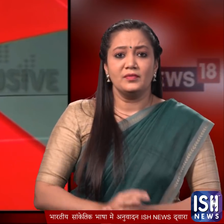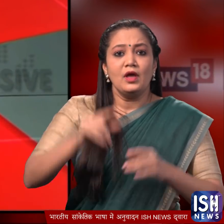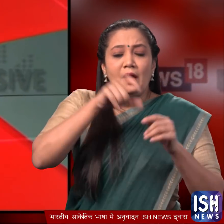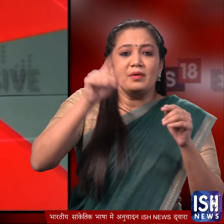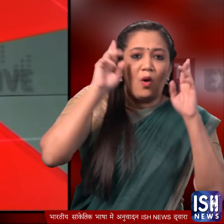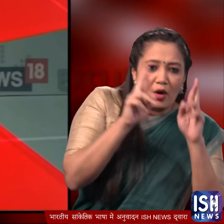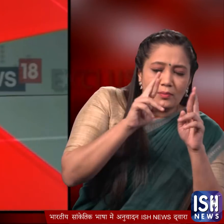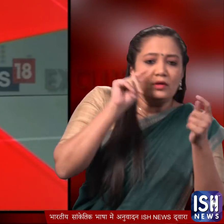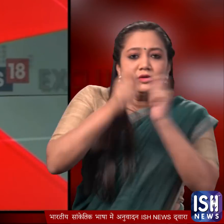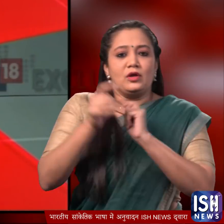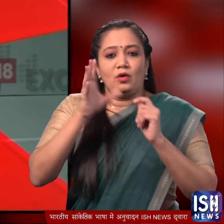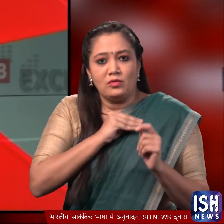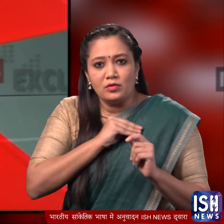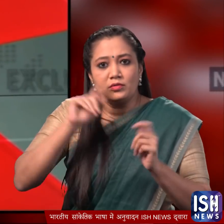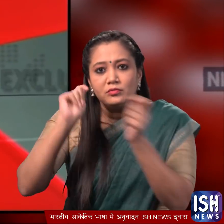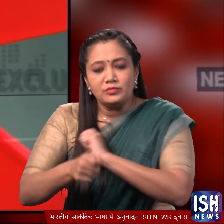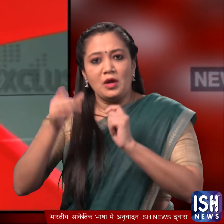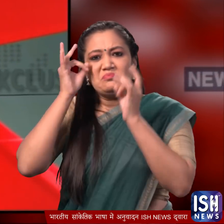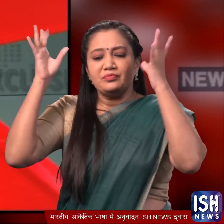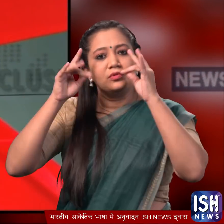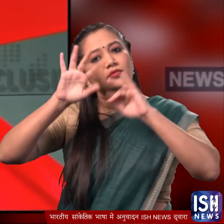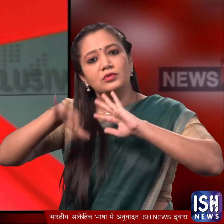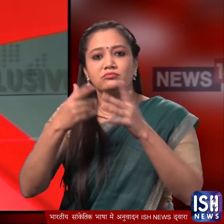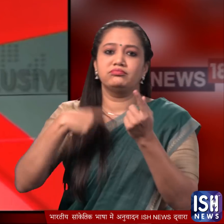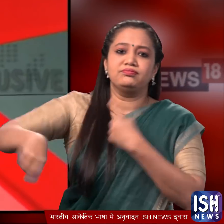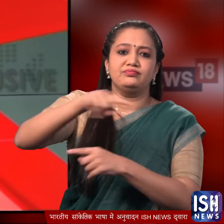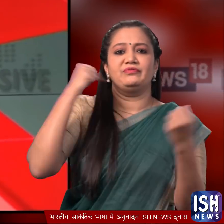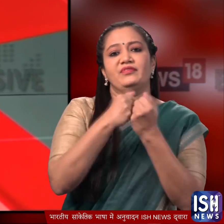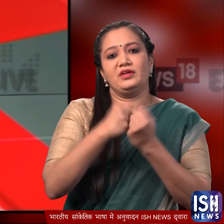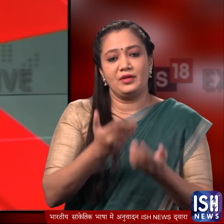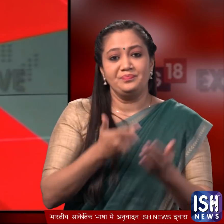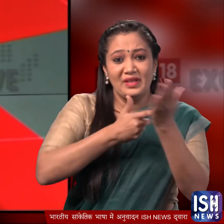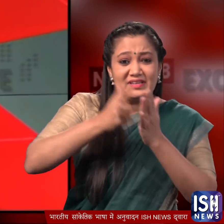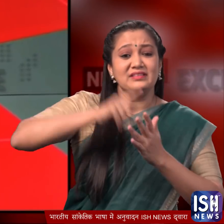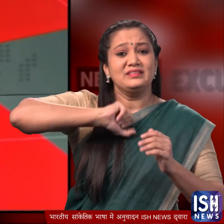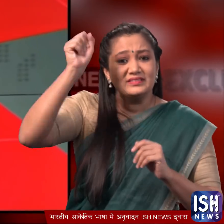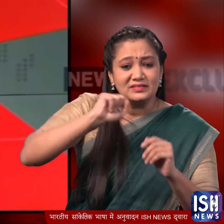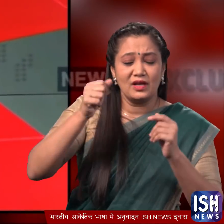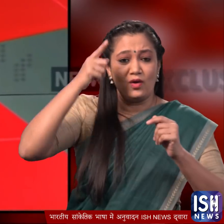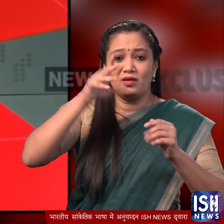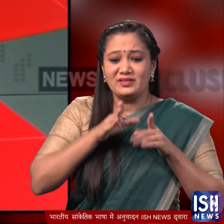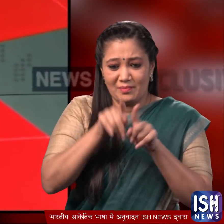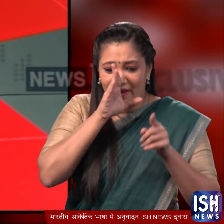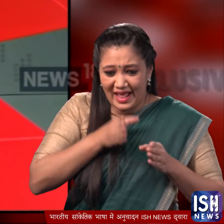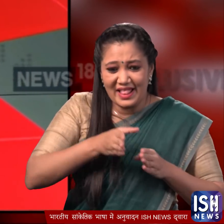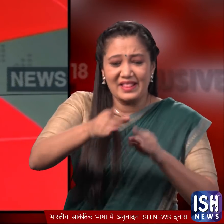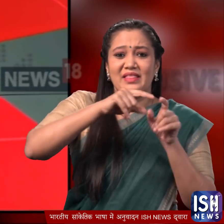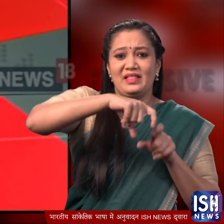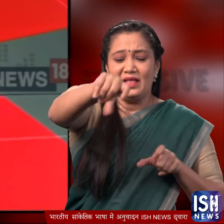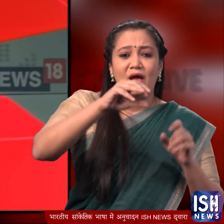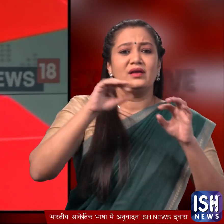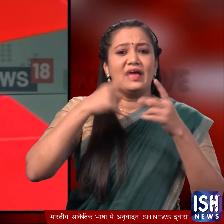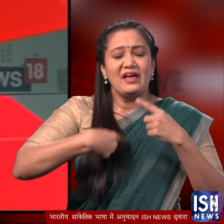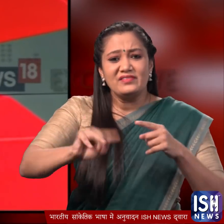आशंकाएं डर में बदलती हैं, डर गुस्से में, और गुस्से की आग सब कुछ जला देती है। किसान आंदोलन की वजह से रेहड़ी पटरी पर दुकान चलाने वाले